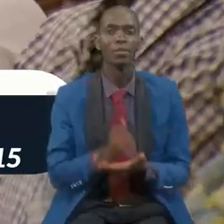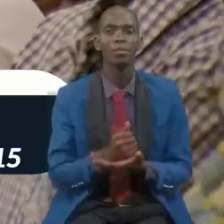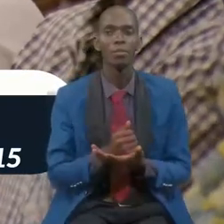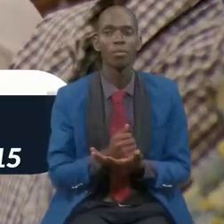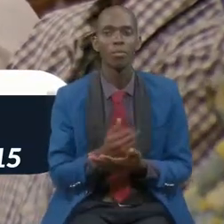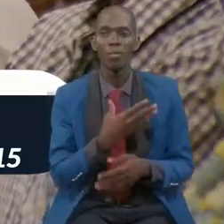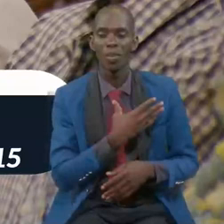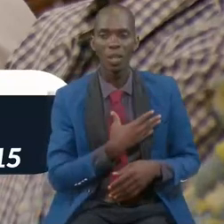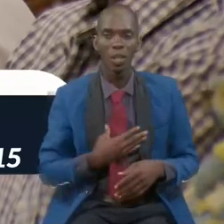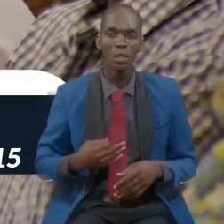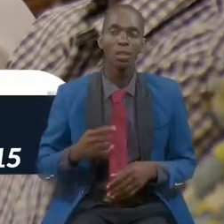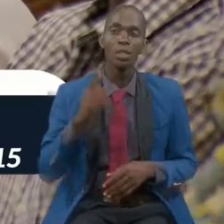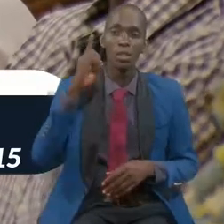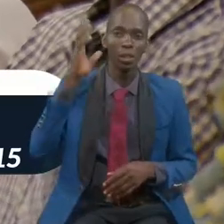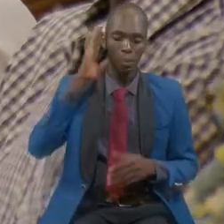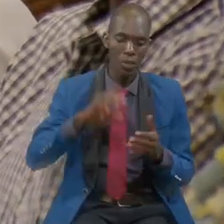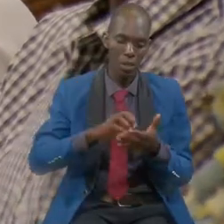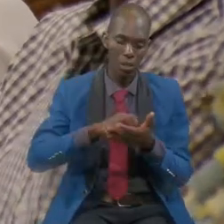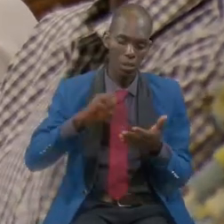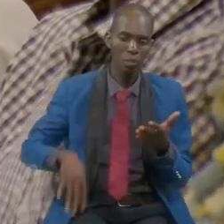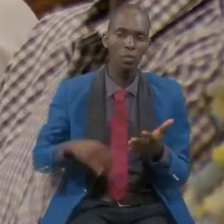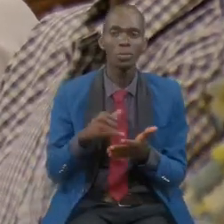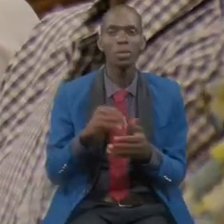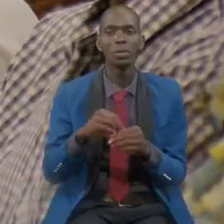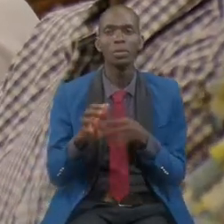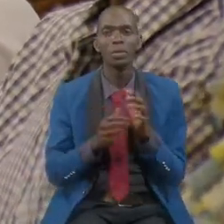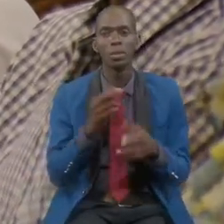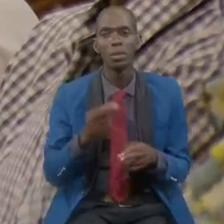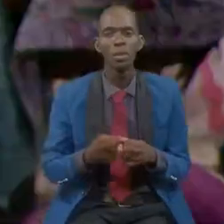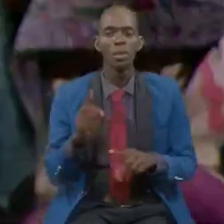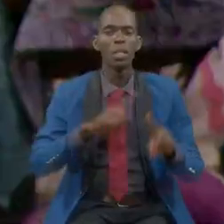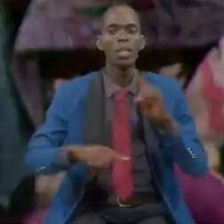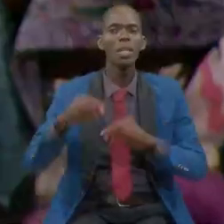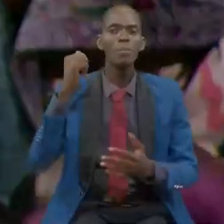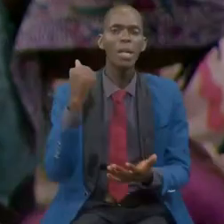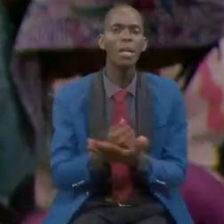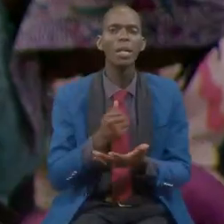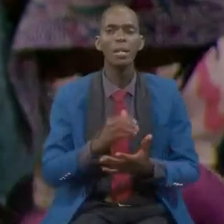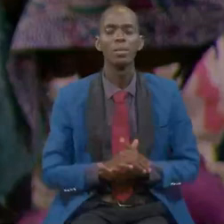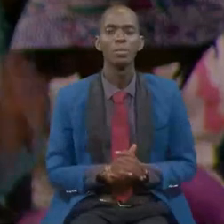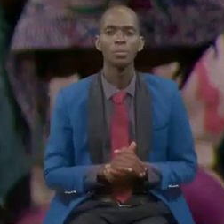Jésus-Christ. Et il va déraciner cela. Vous avez perdu un amen.